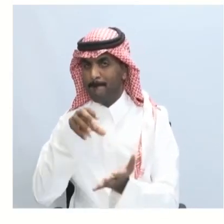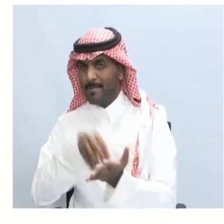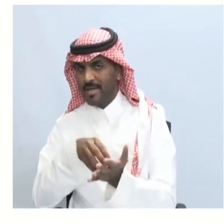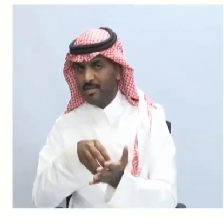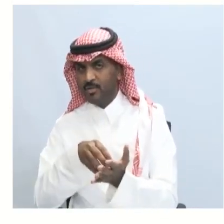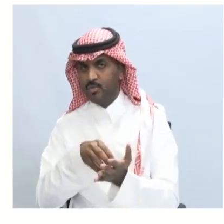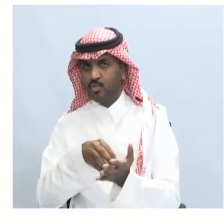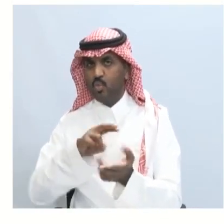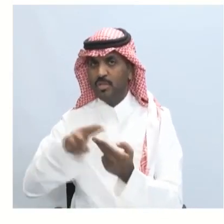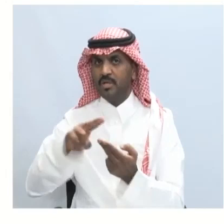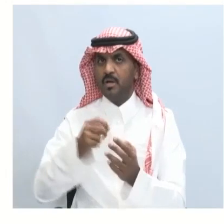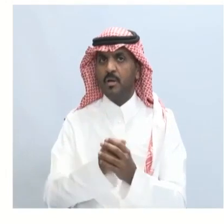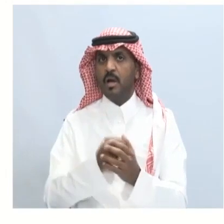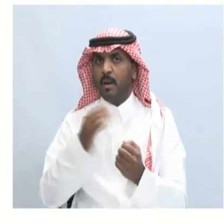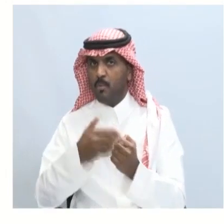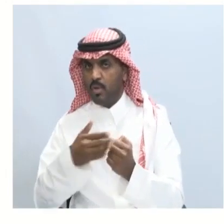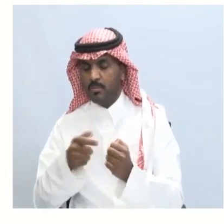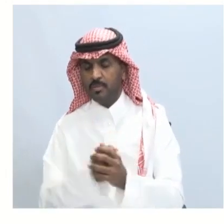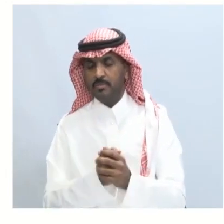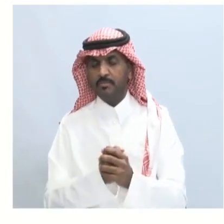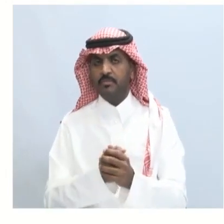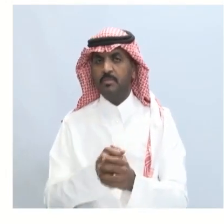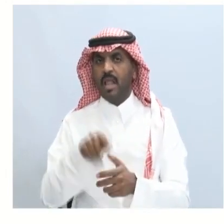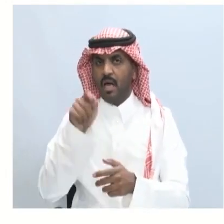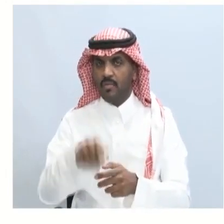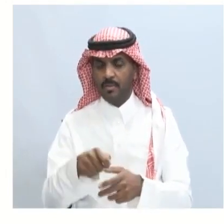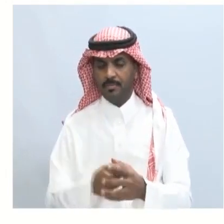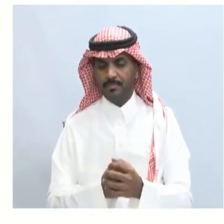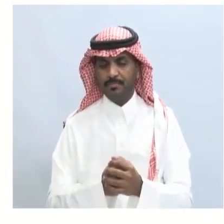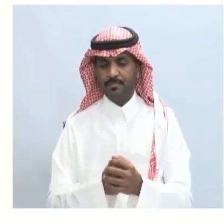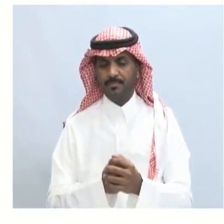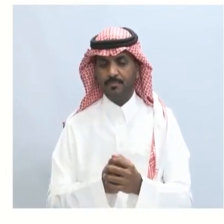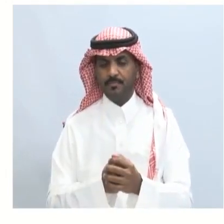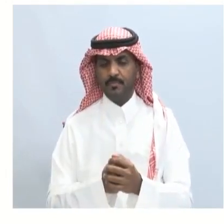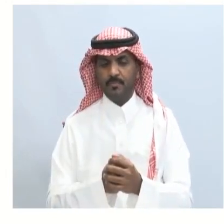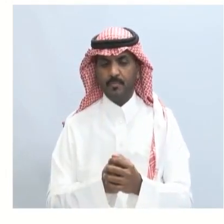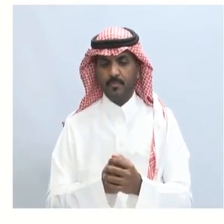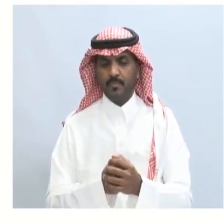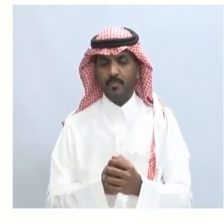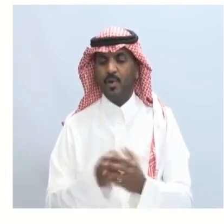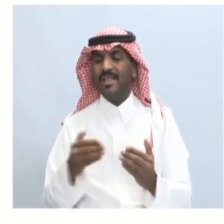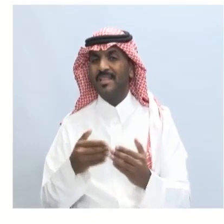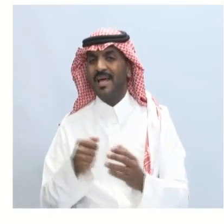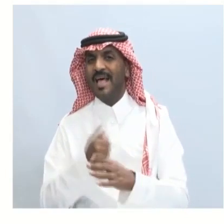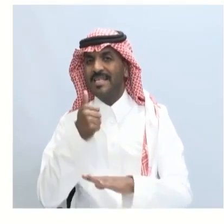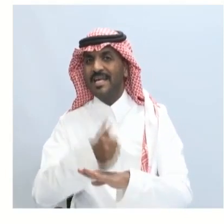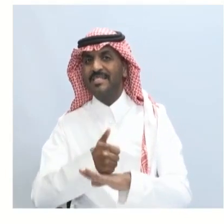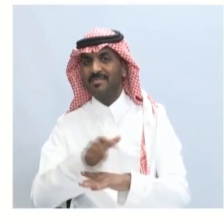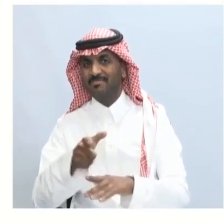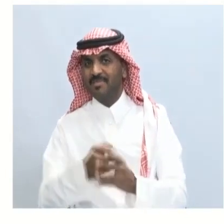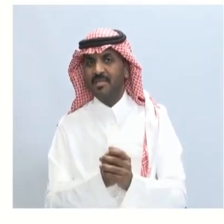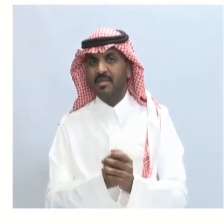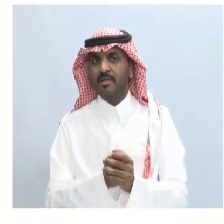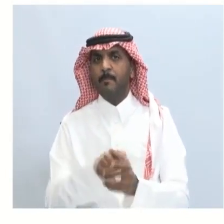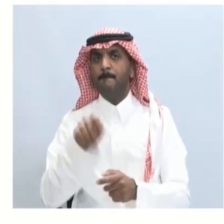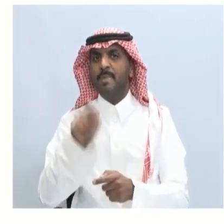توجه فيه المطالبات ماذا القضائيه للشخص وهو المكان الذي تحدد على اساسه ماذا المحكمه